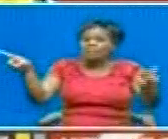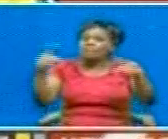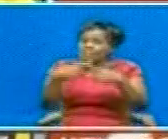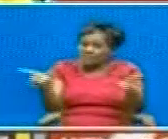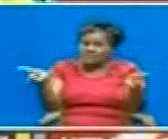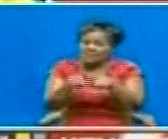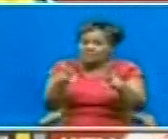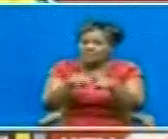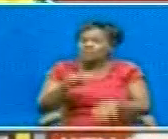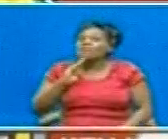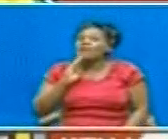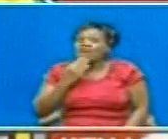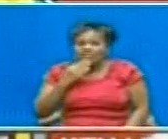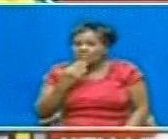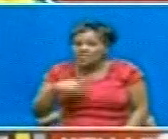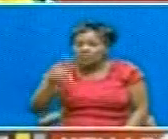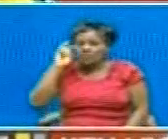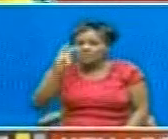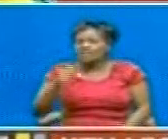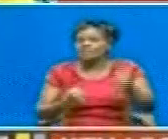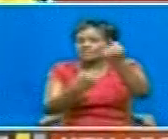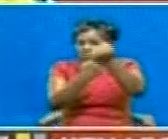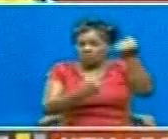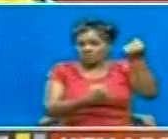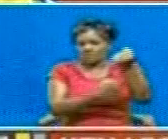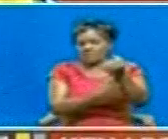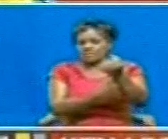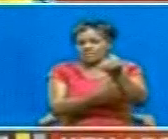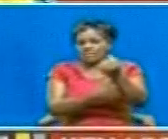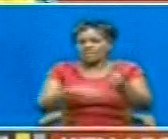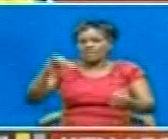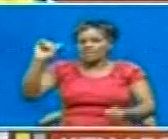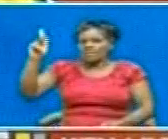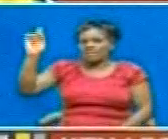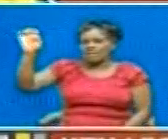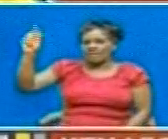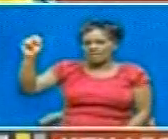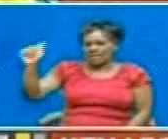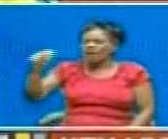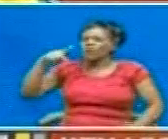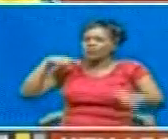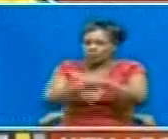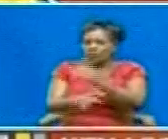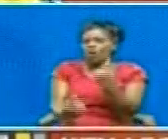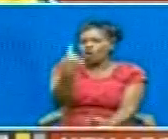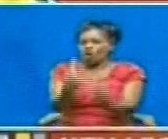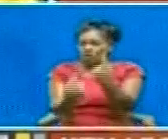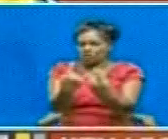mwingine, timu ya AFC Leopards, ukiangalia mashabiki wao kama Ikena, walikuwa wanashambulia. Kwa